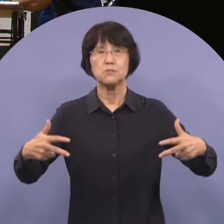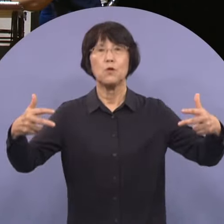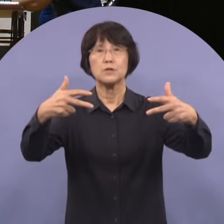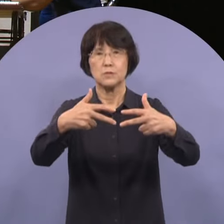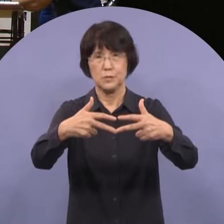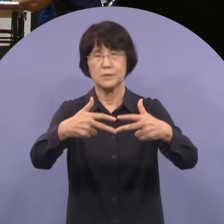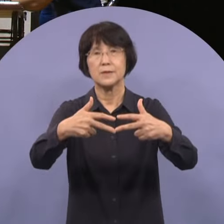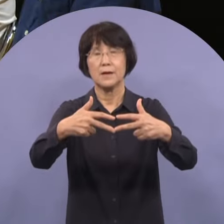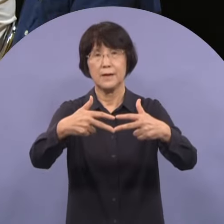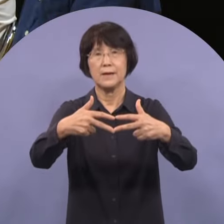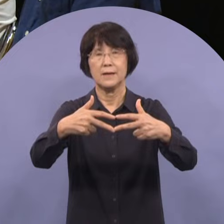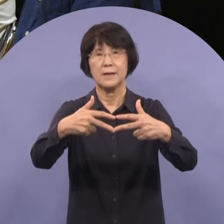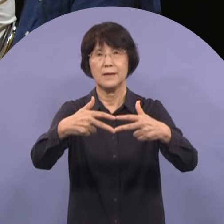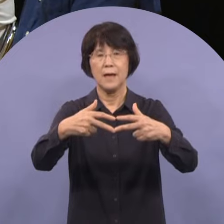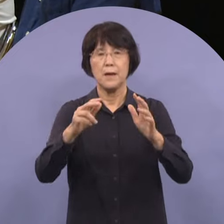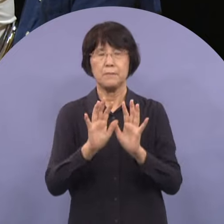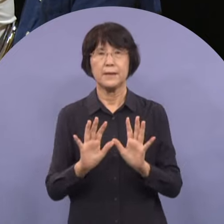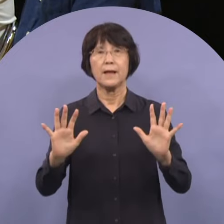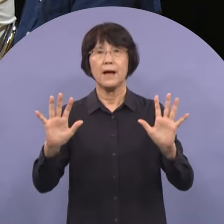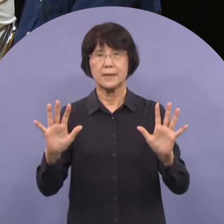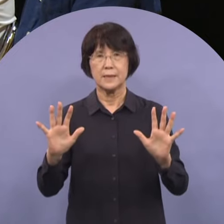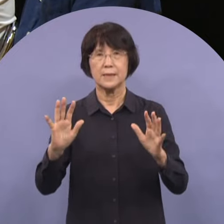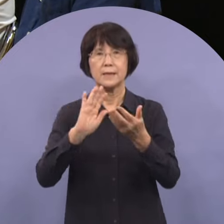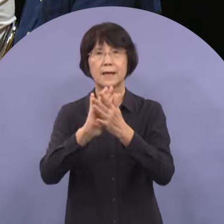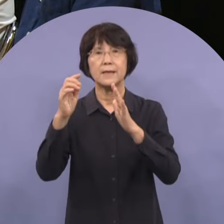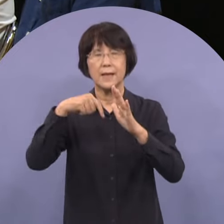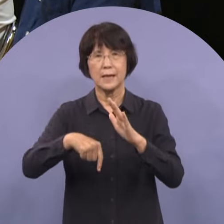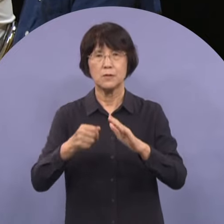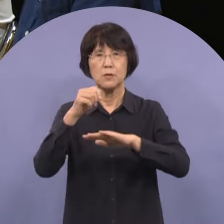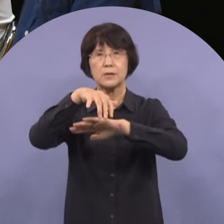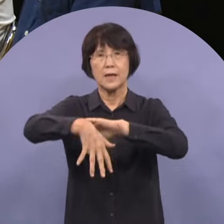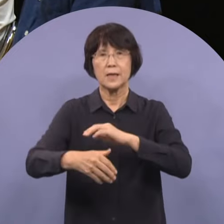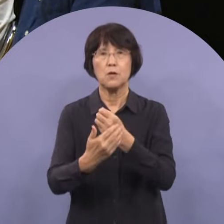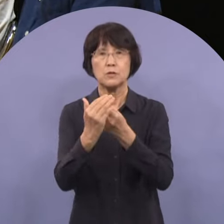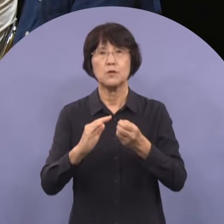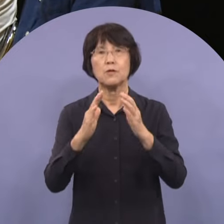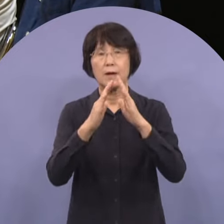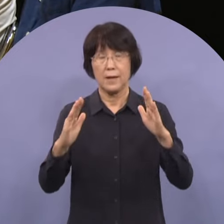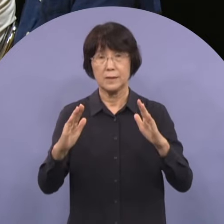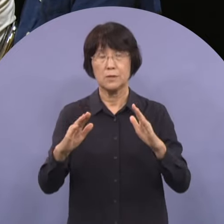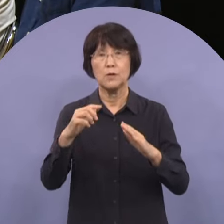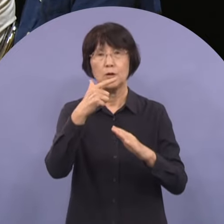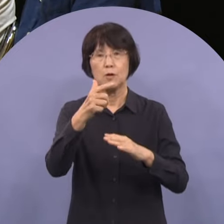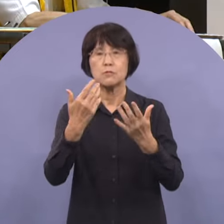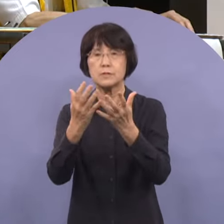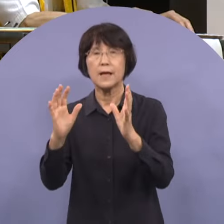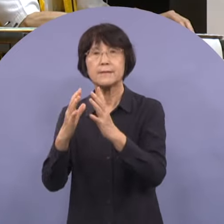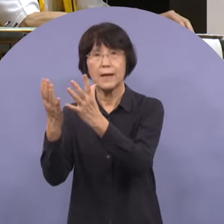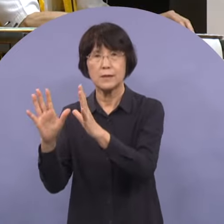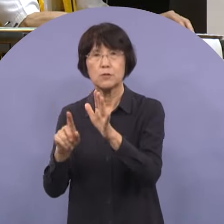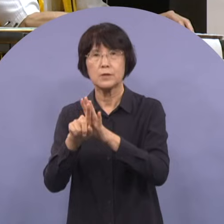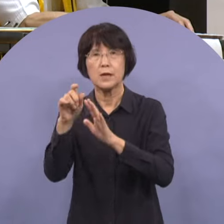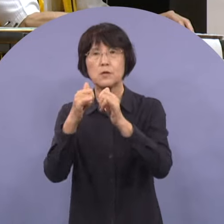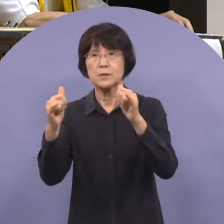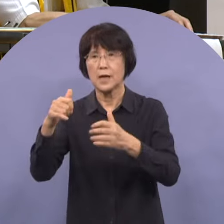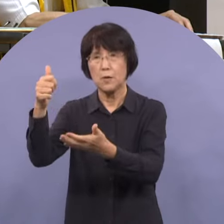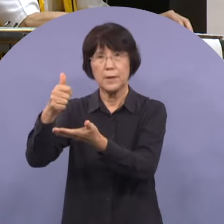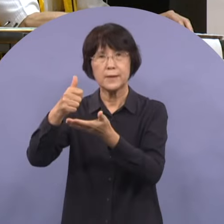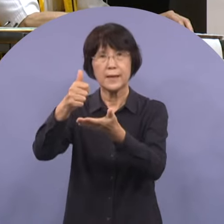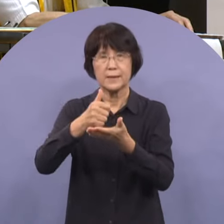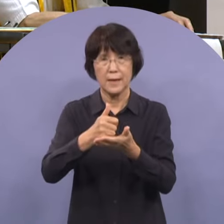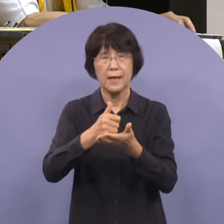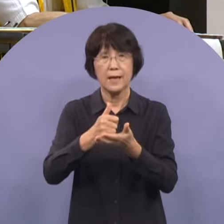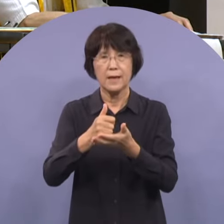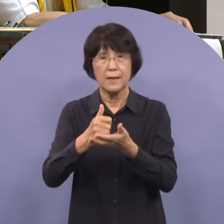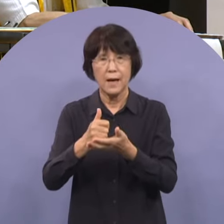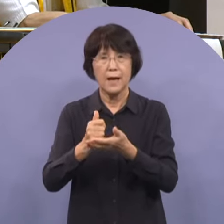ジウムではパネラーに県内の滝保存会など6団体の代表者を招き、滝による地